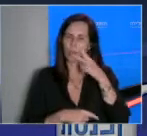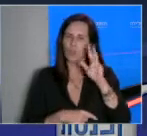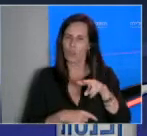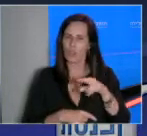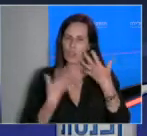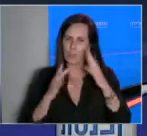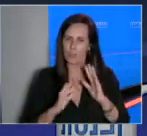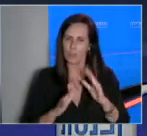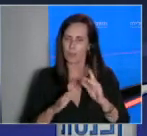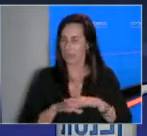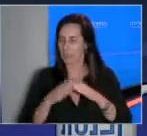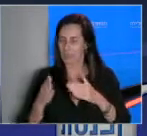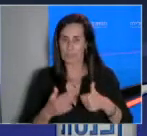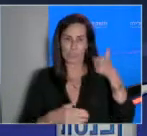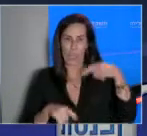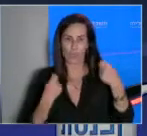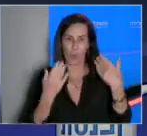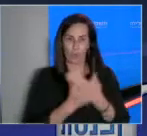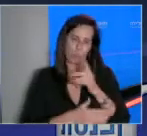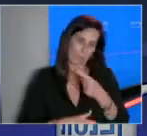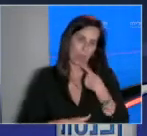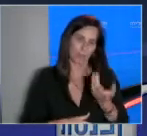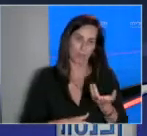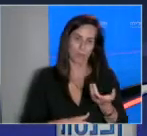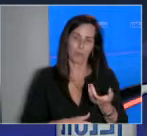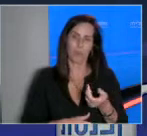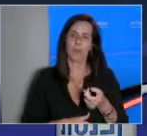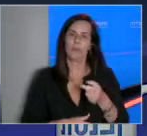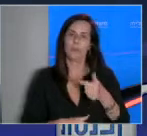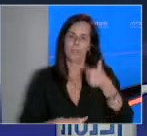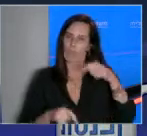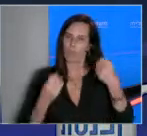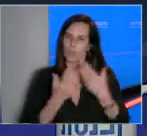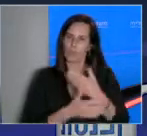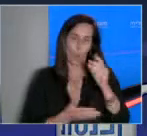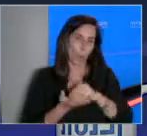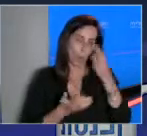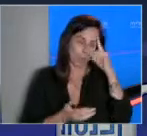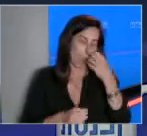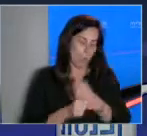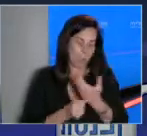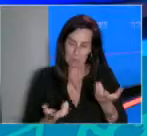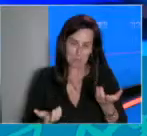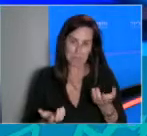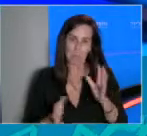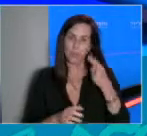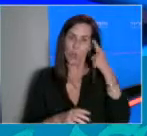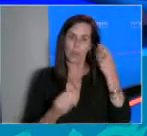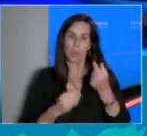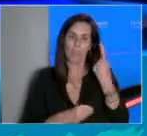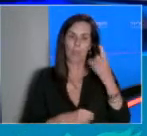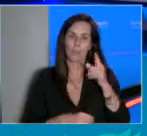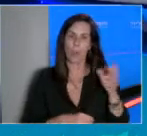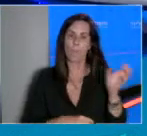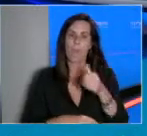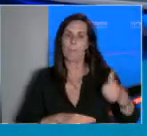פה איזה סיפור. כי מצד אחד, שר חינוך חדש, צריך להגיד, גלנט, כן. שר חינוך חדש, אנחנו עוד לא יודעים מה הוא עושה, כלום. מה שאנחנו יודעים, דבר אחד,